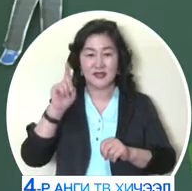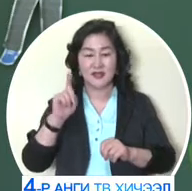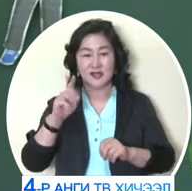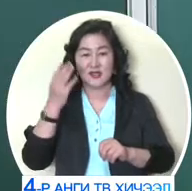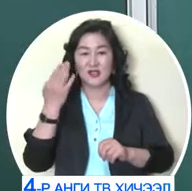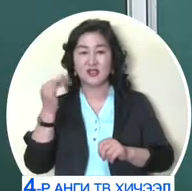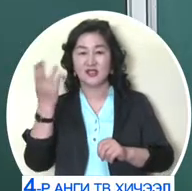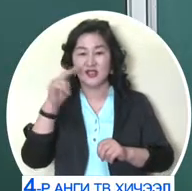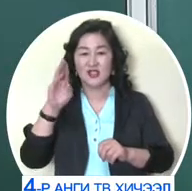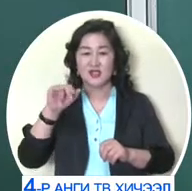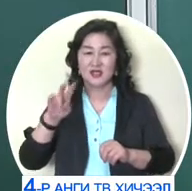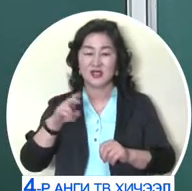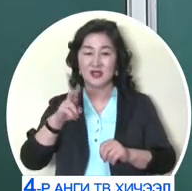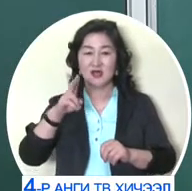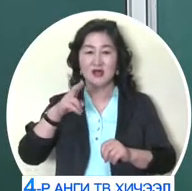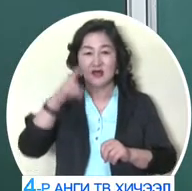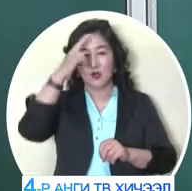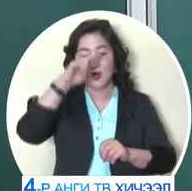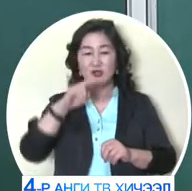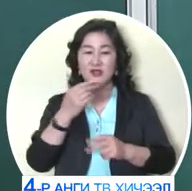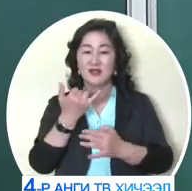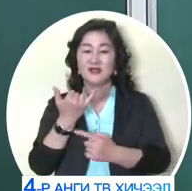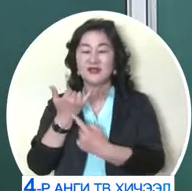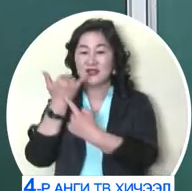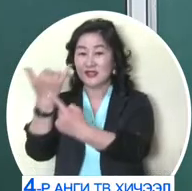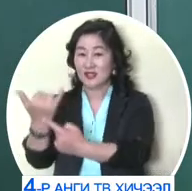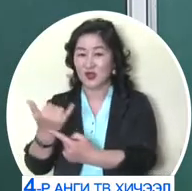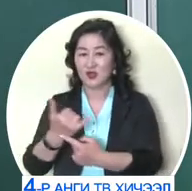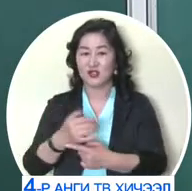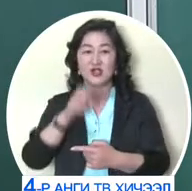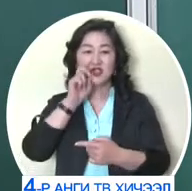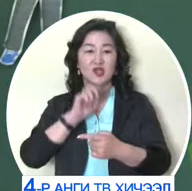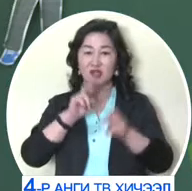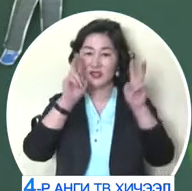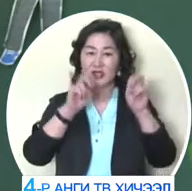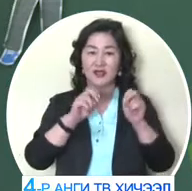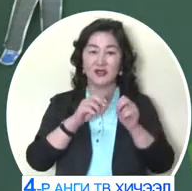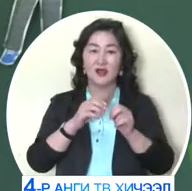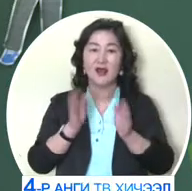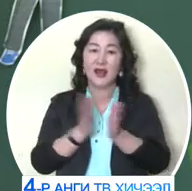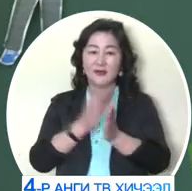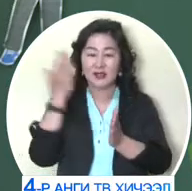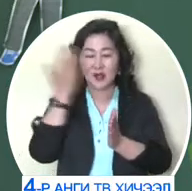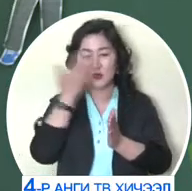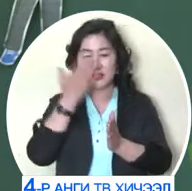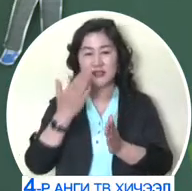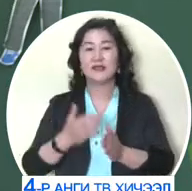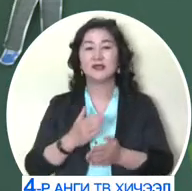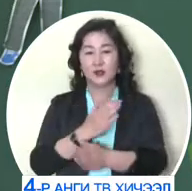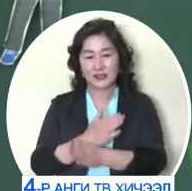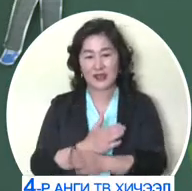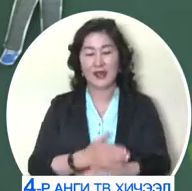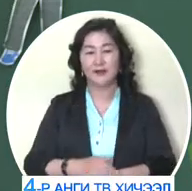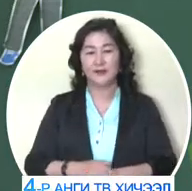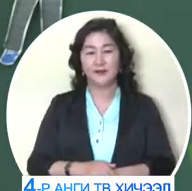биелүүлдэг цэцэг өгсөн юм. Сонирхолтой үйл явдалтай ихийг бид бүхэн уншиж сонсож ойлголоо. Хэрвээ чи хүүгийн